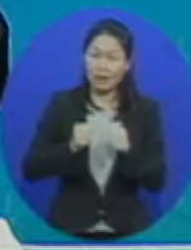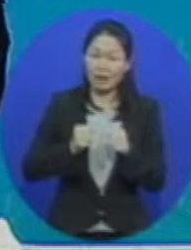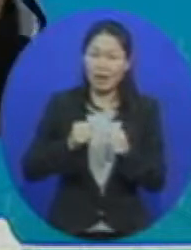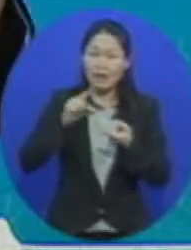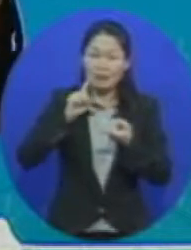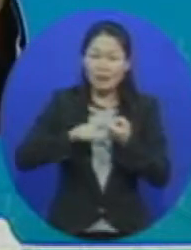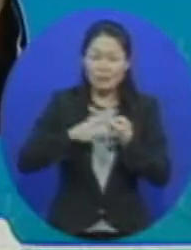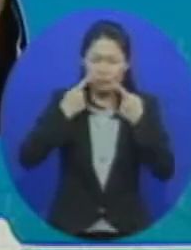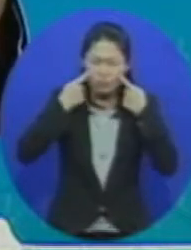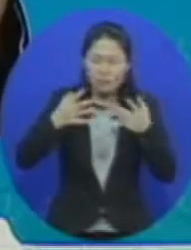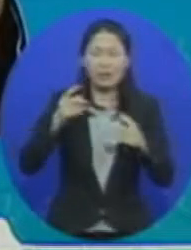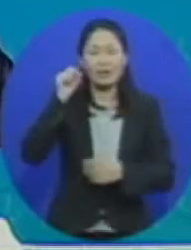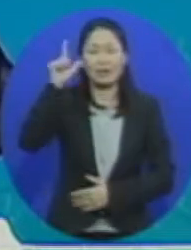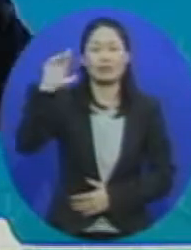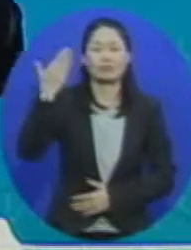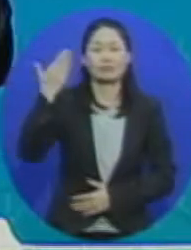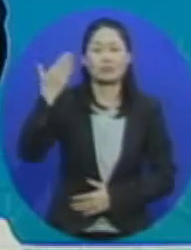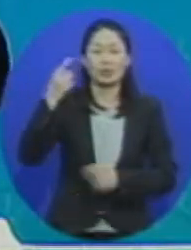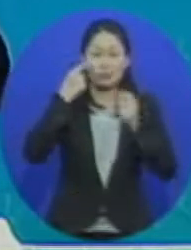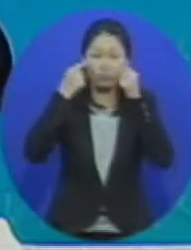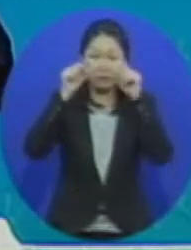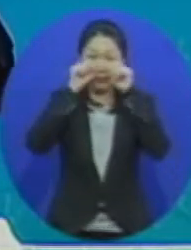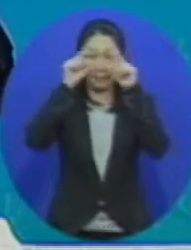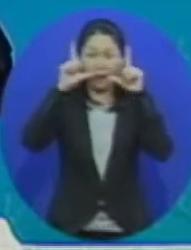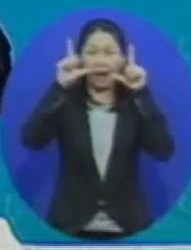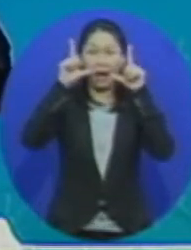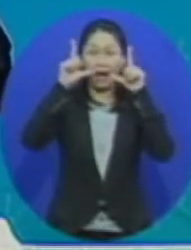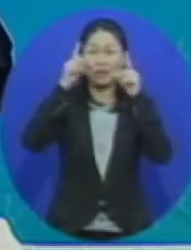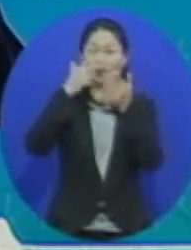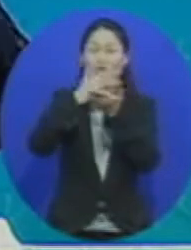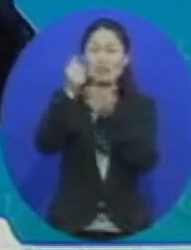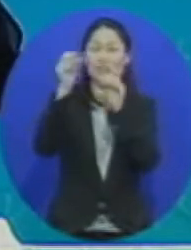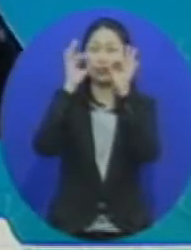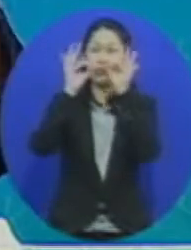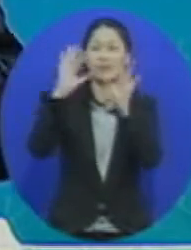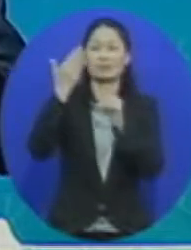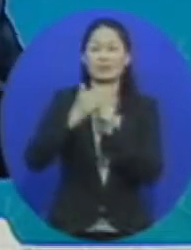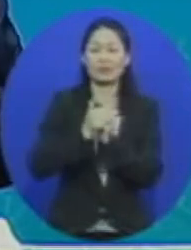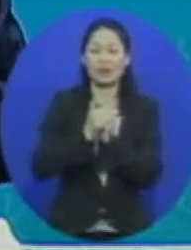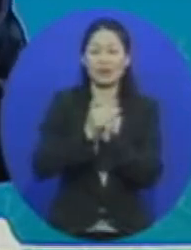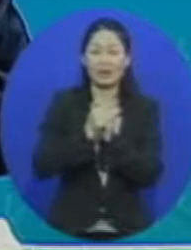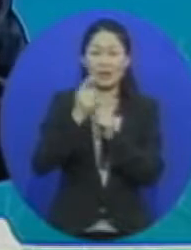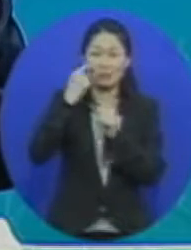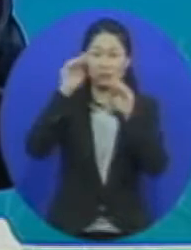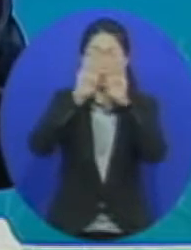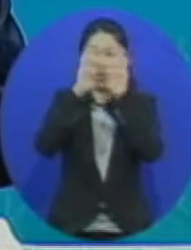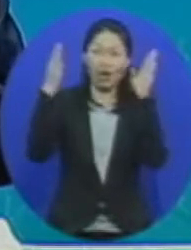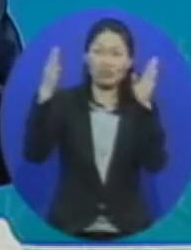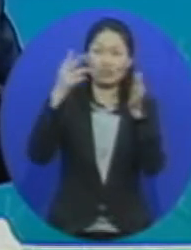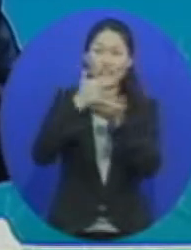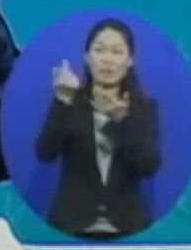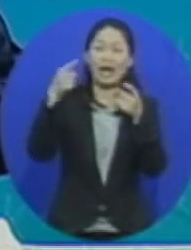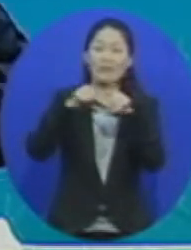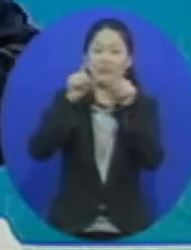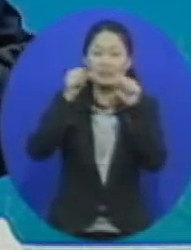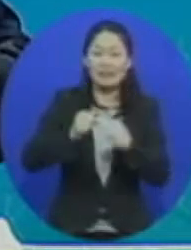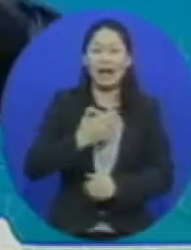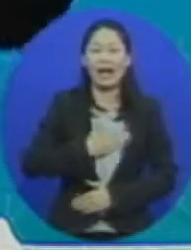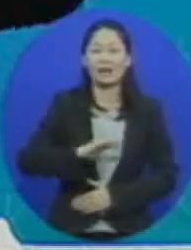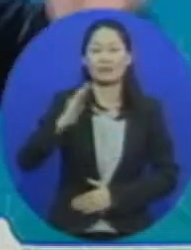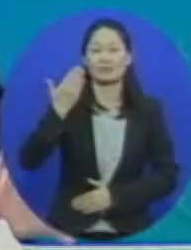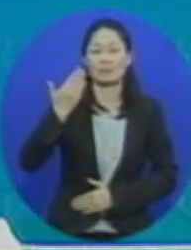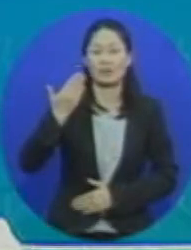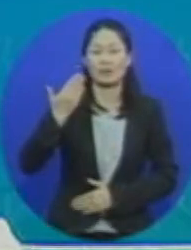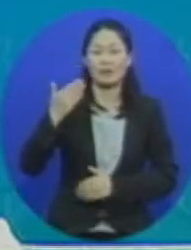분명하게 깨달은 거예요 눈이 열려서 주님을 본 거지요 눈이 열려서 주님의 함 계신 것을 안 겁니다 그러니까